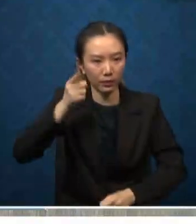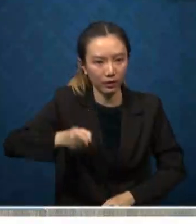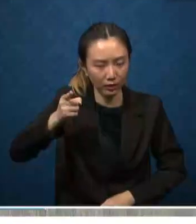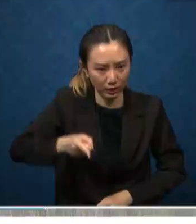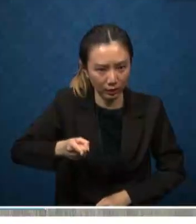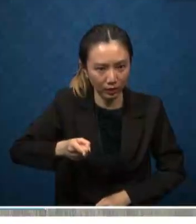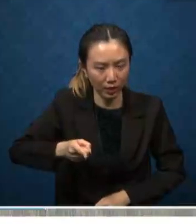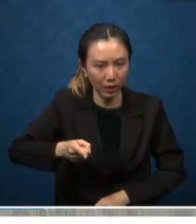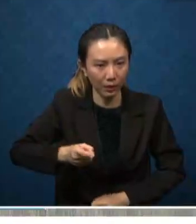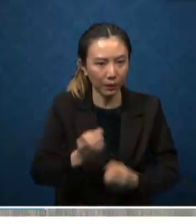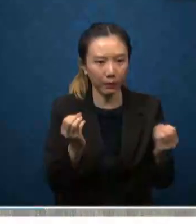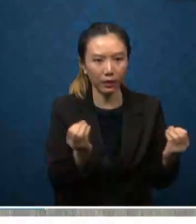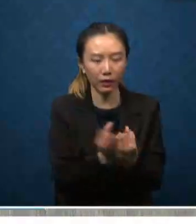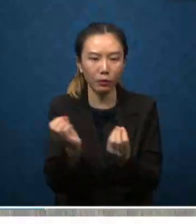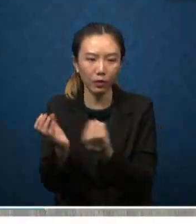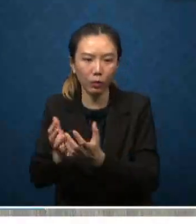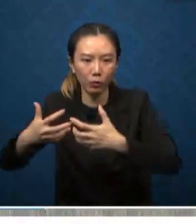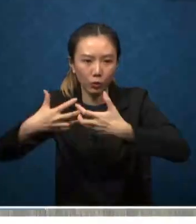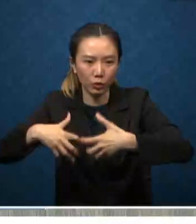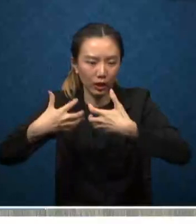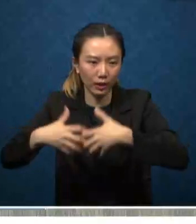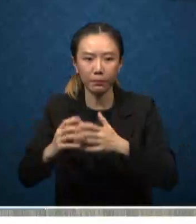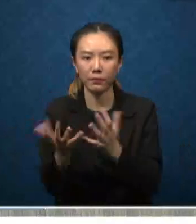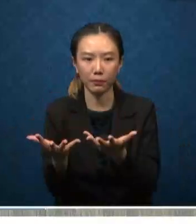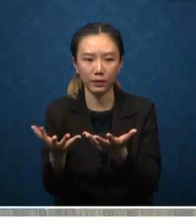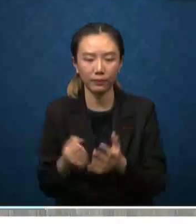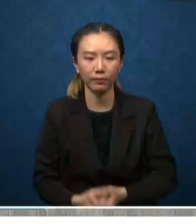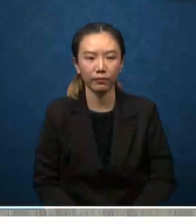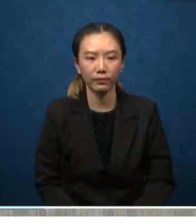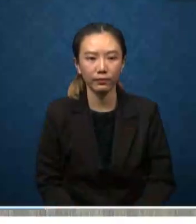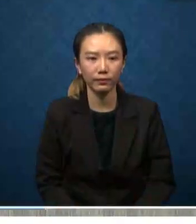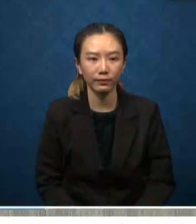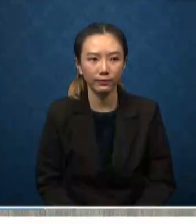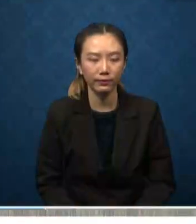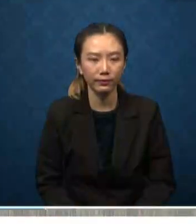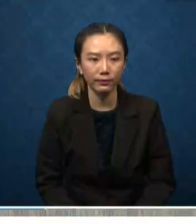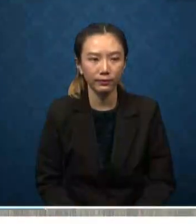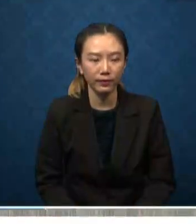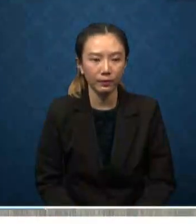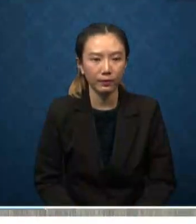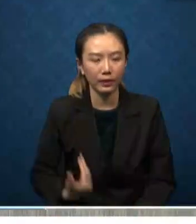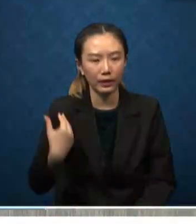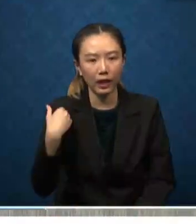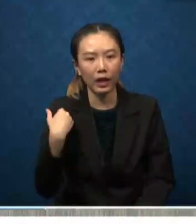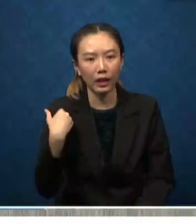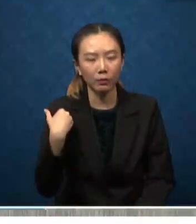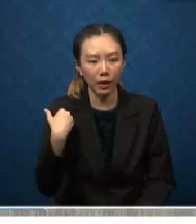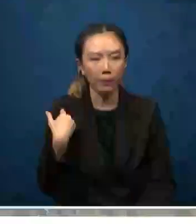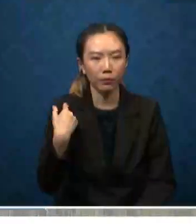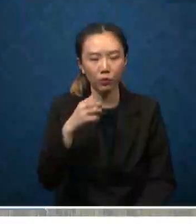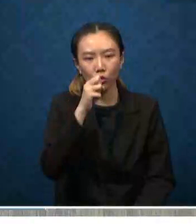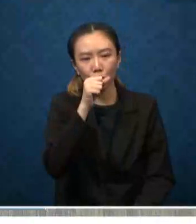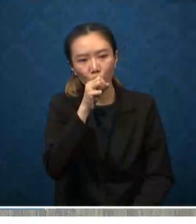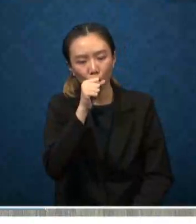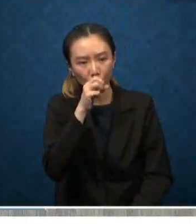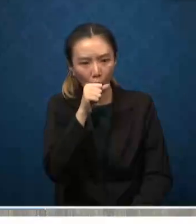ป็นภาระต่อภาคอุตสาหกรรมจนเกินไปมีการซักซ้อมความเข้าใจและเตรียม